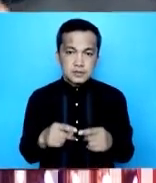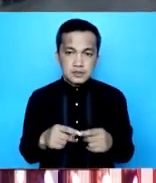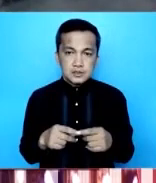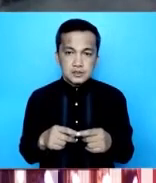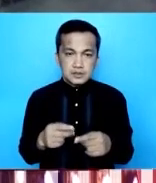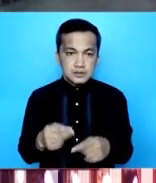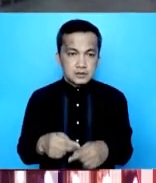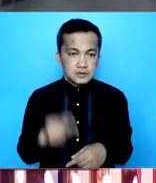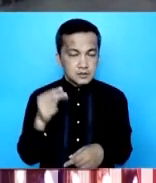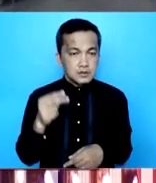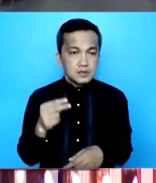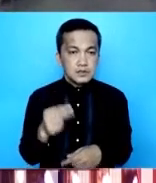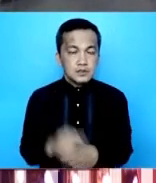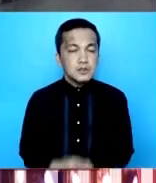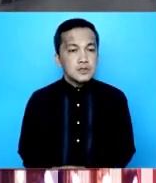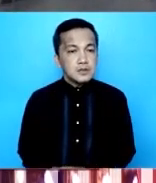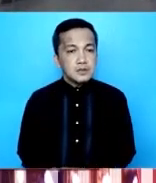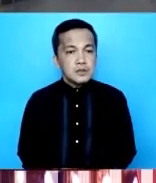pa po